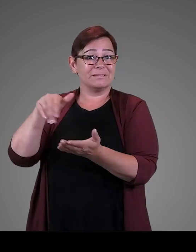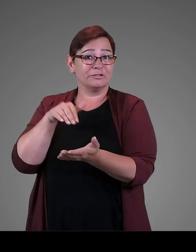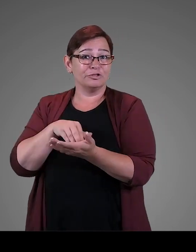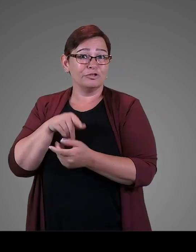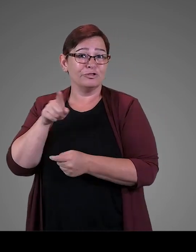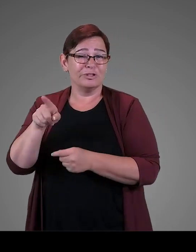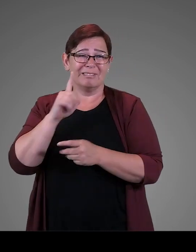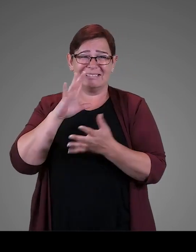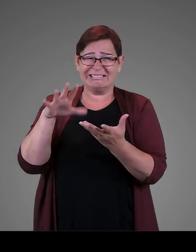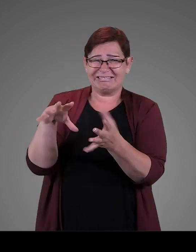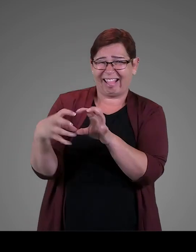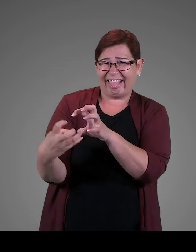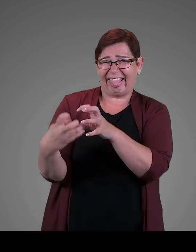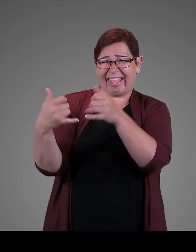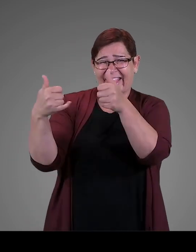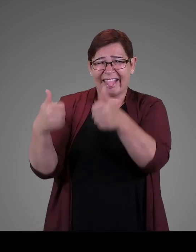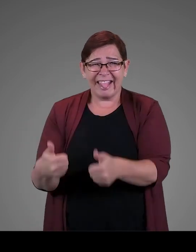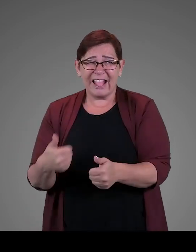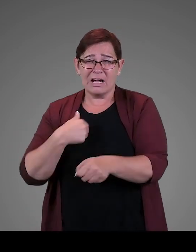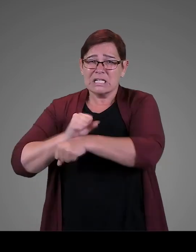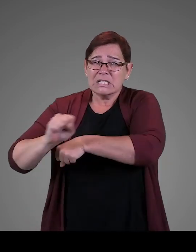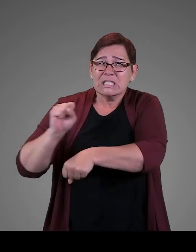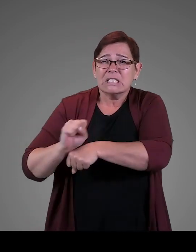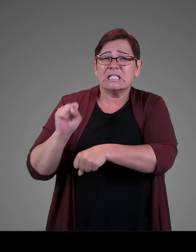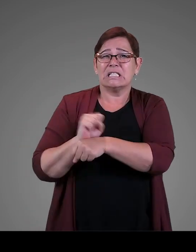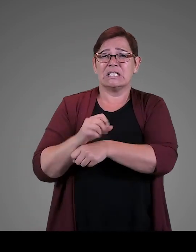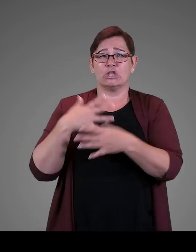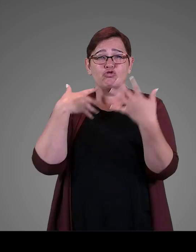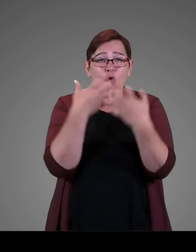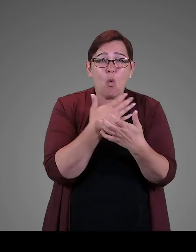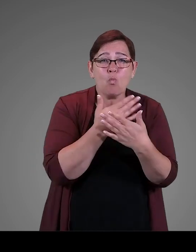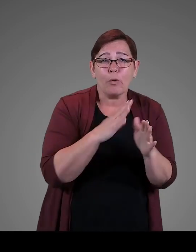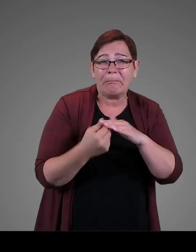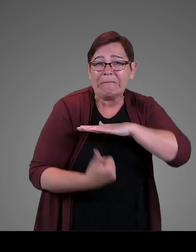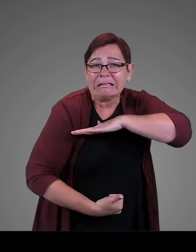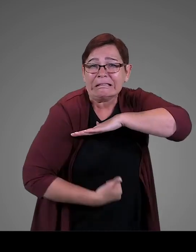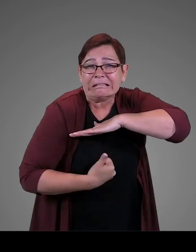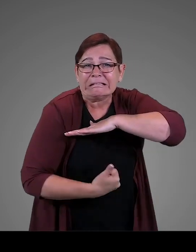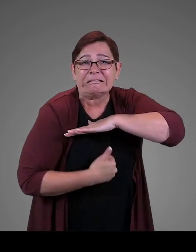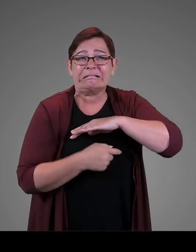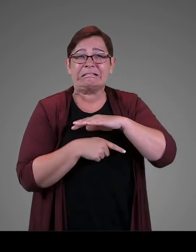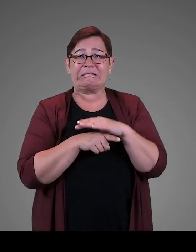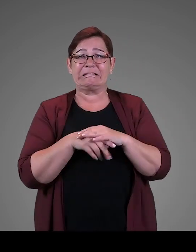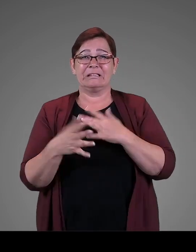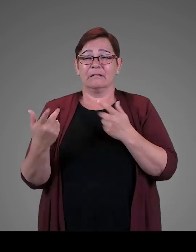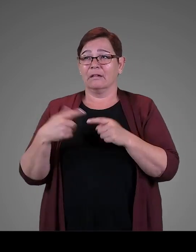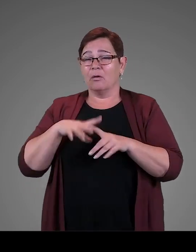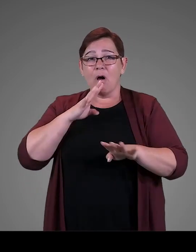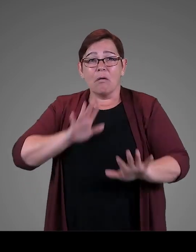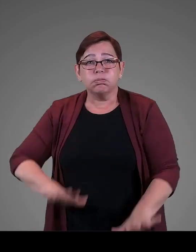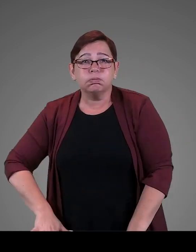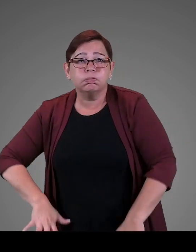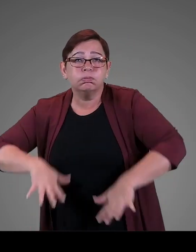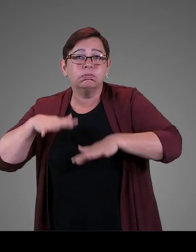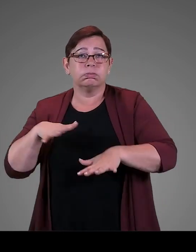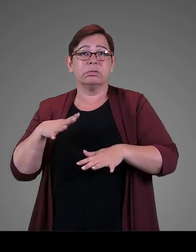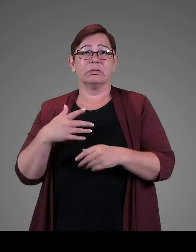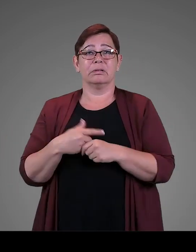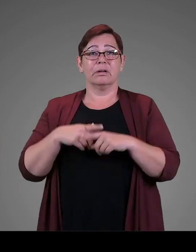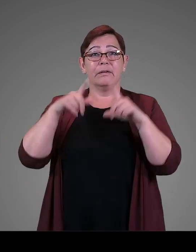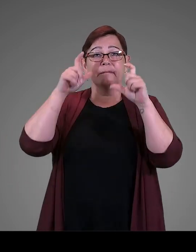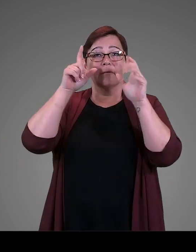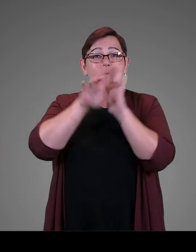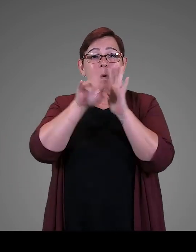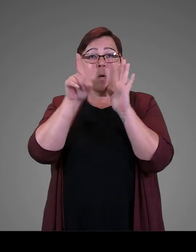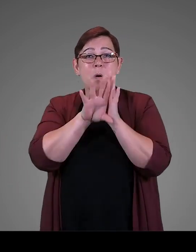taudis. On travaillait, on avait notre chambre noire dans la cave, puis les égouts refoulaient, et puis là, les bacs